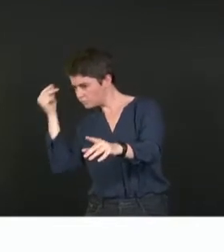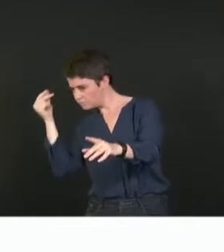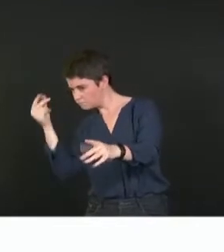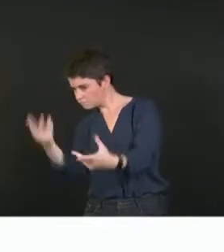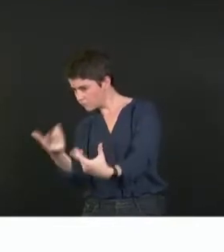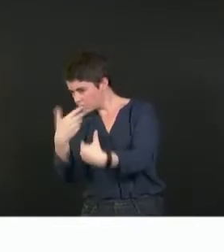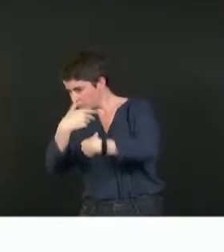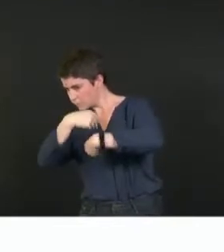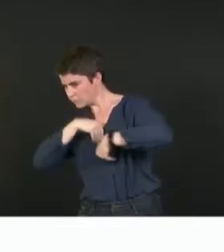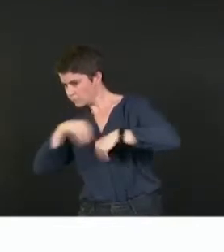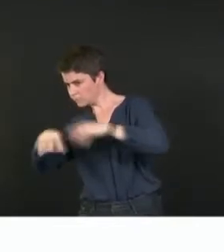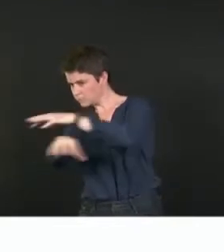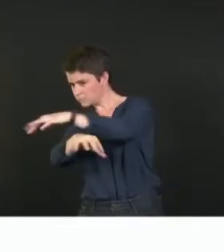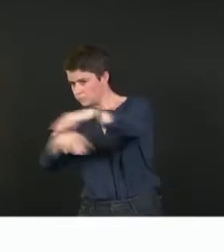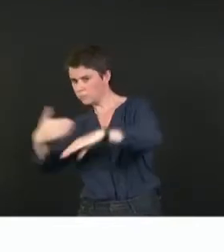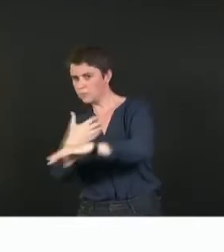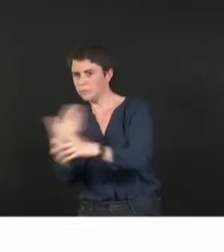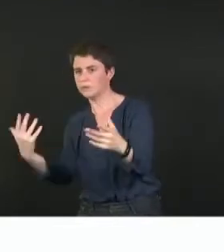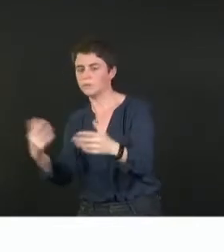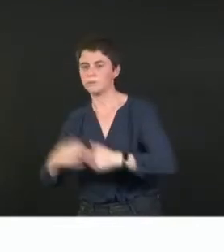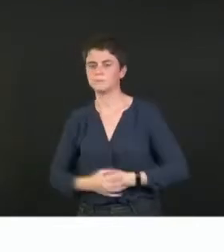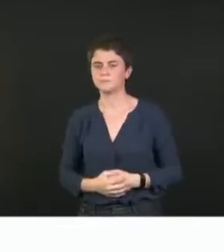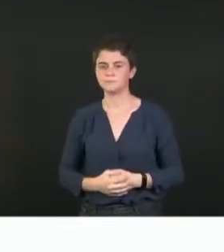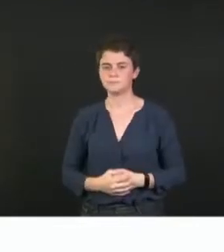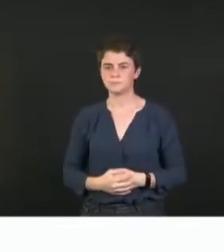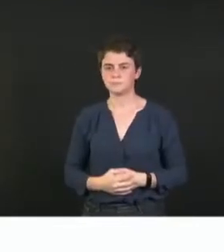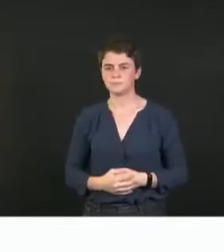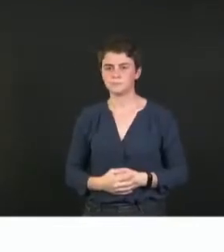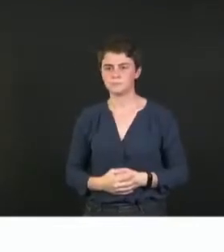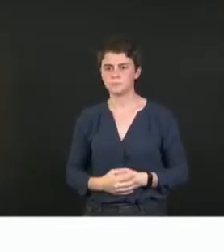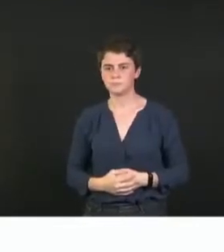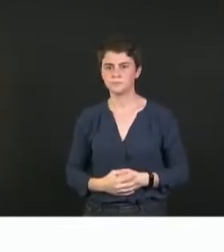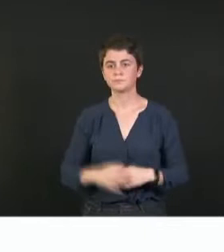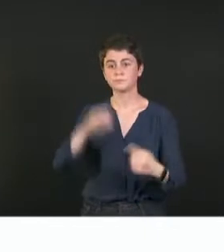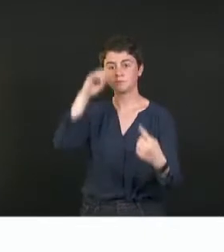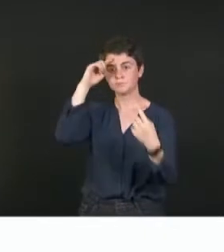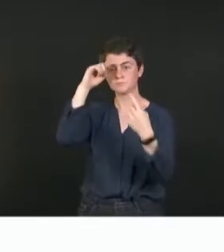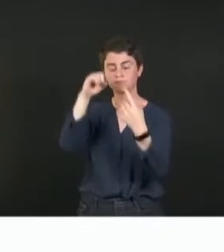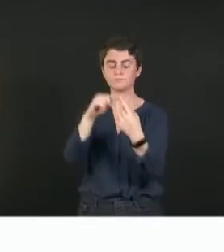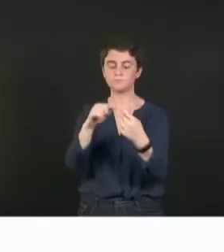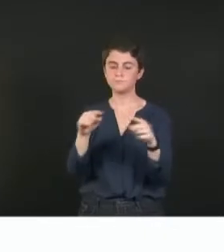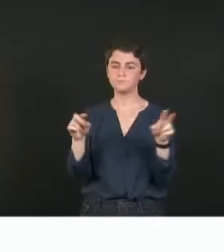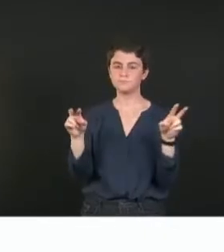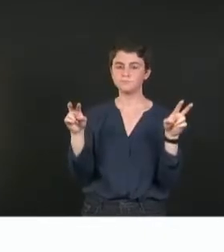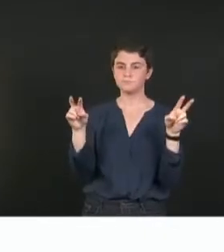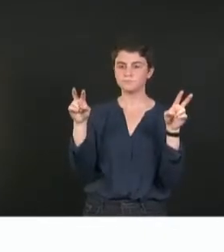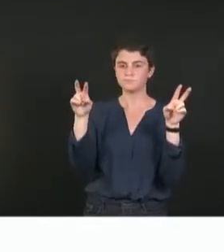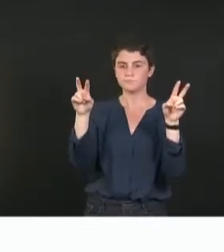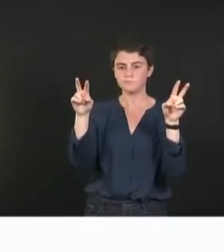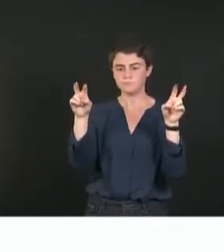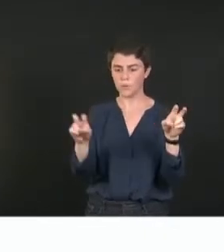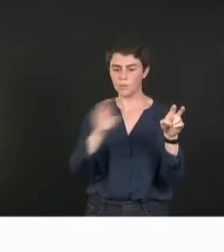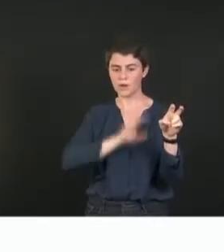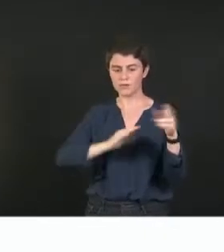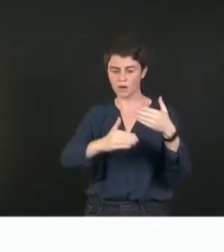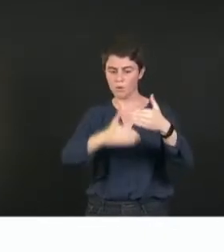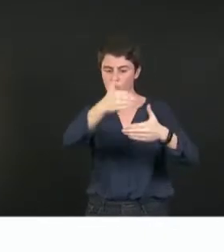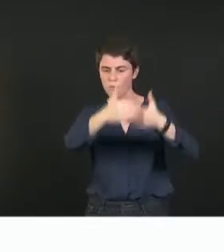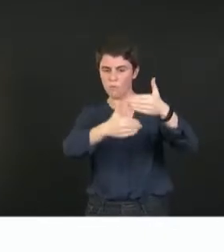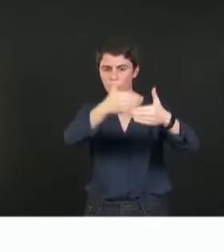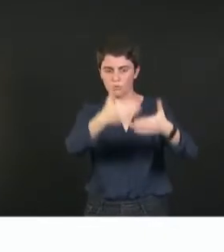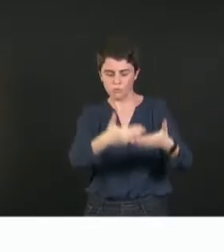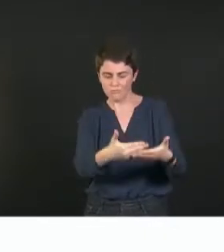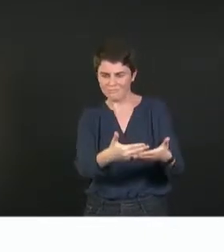On reviendra sur ce thème-là plus tard, mais le fait d'avoir choisi la frugalité comme l'ambition d'un mouvement